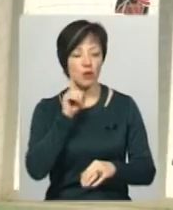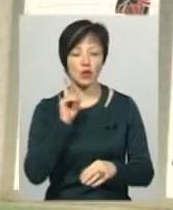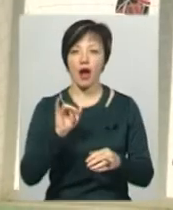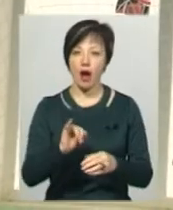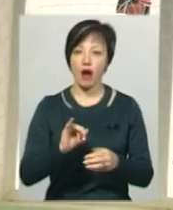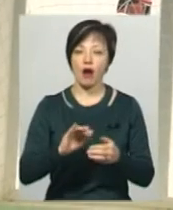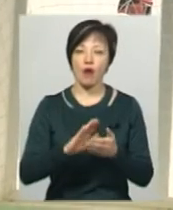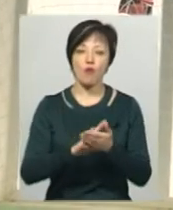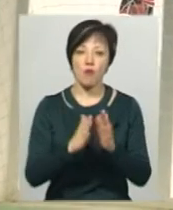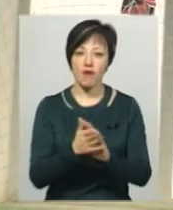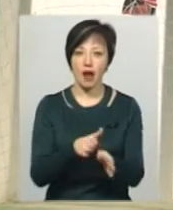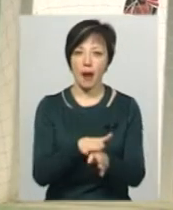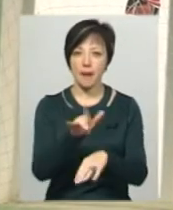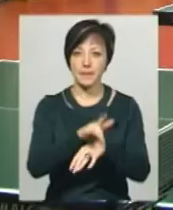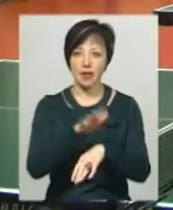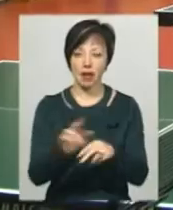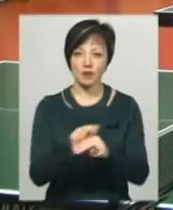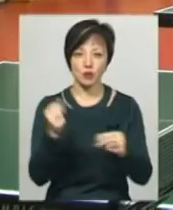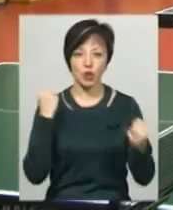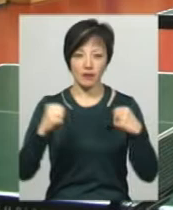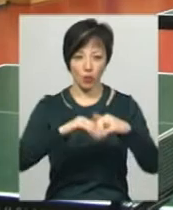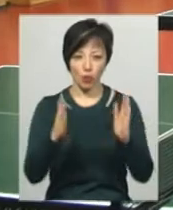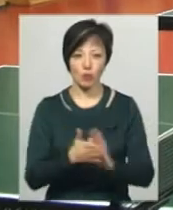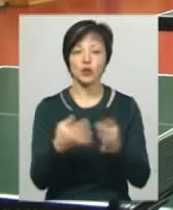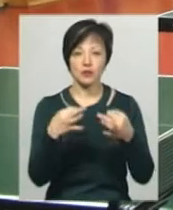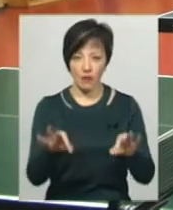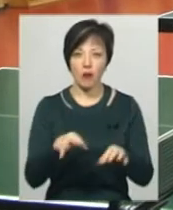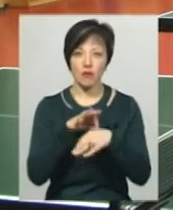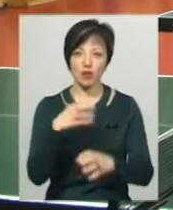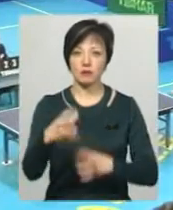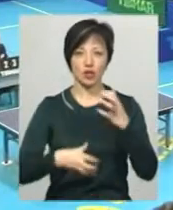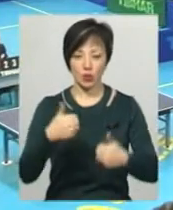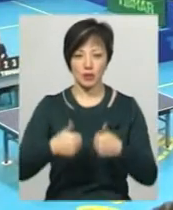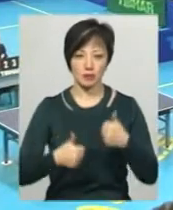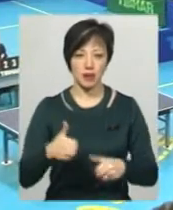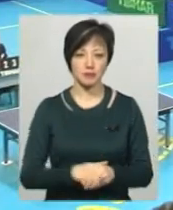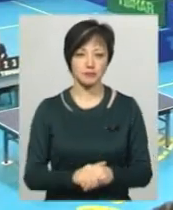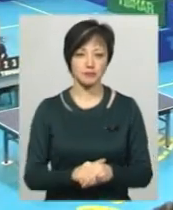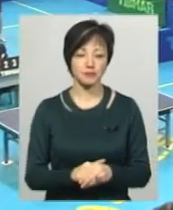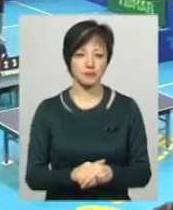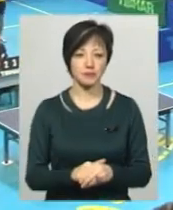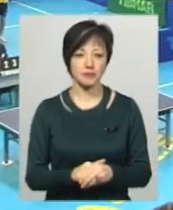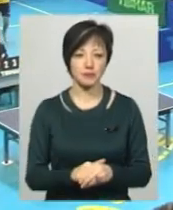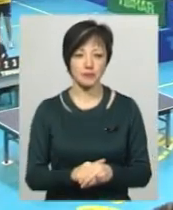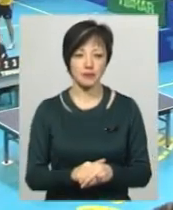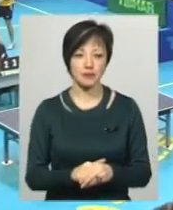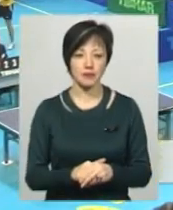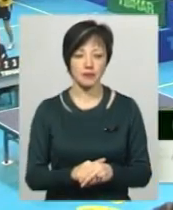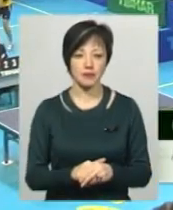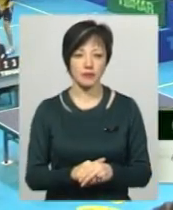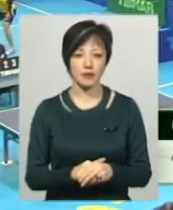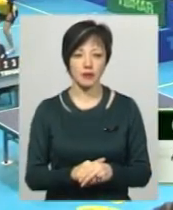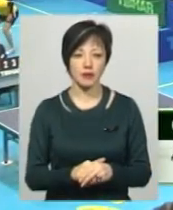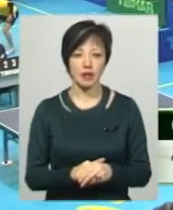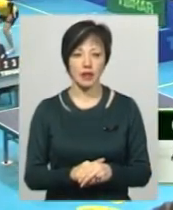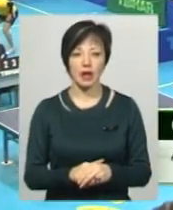в капітально відремонтованому спортивному комплексі дозволяють проводити і міжнародні змагання. З регіонального розвитку саме